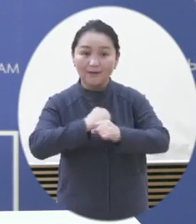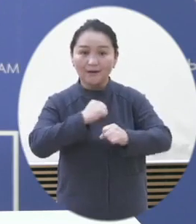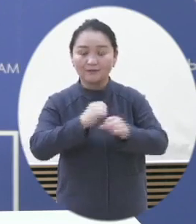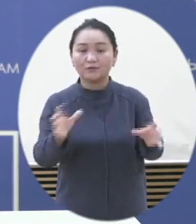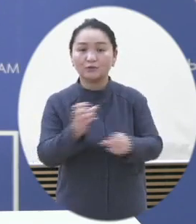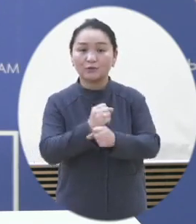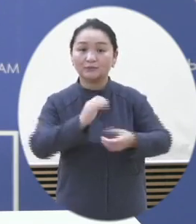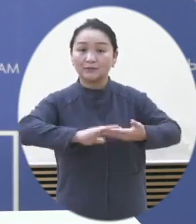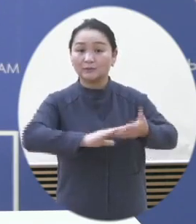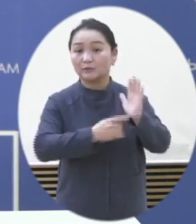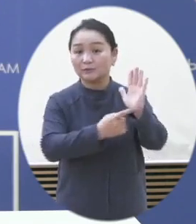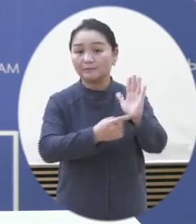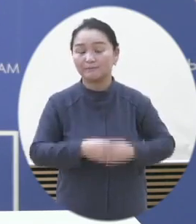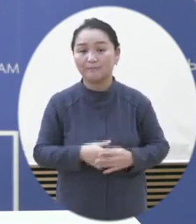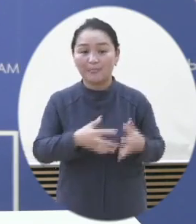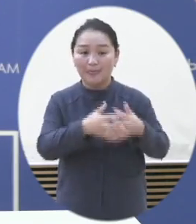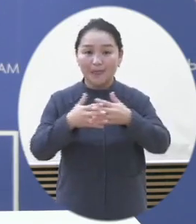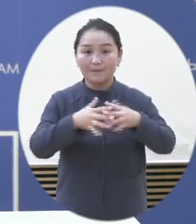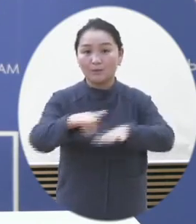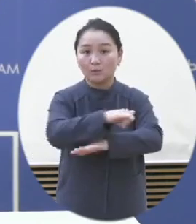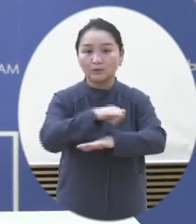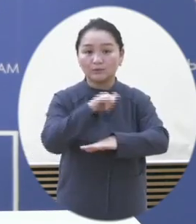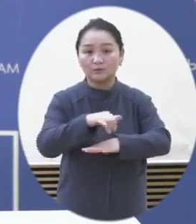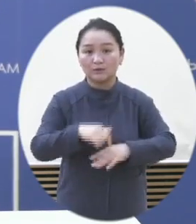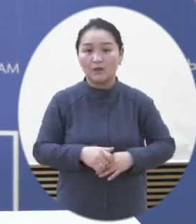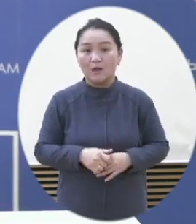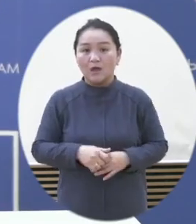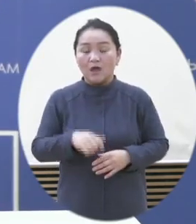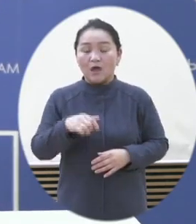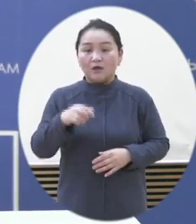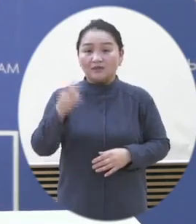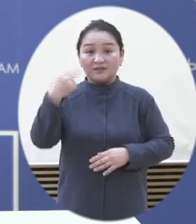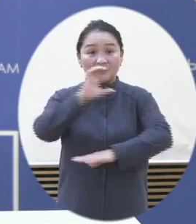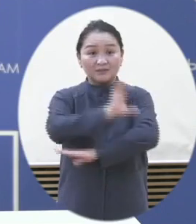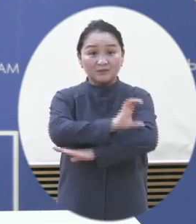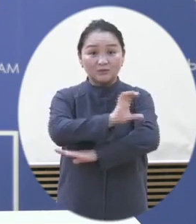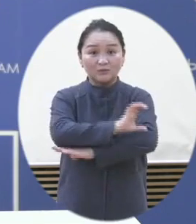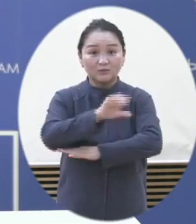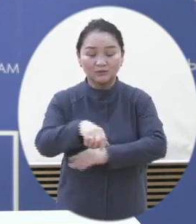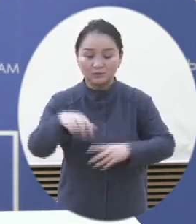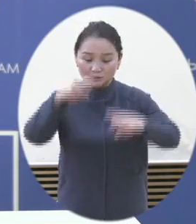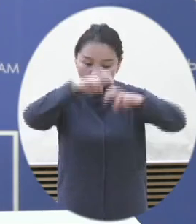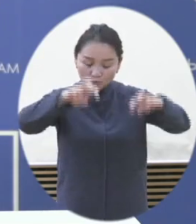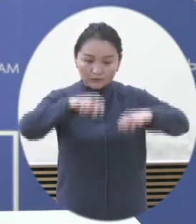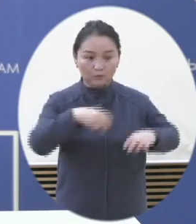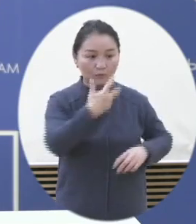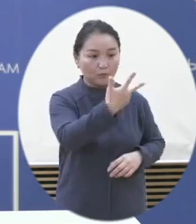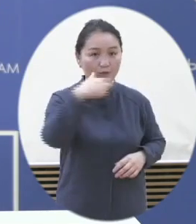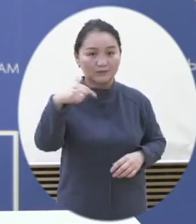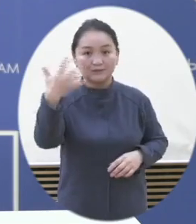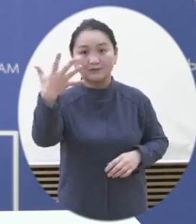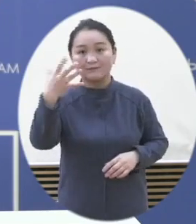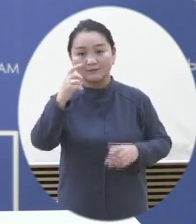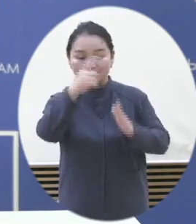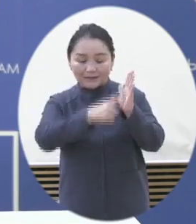таймыг бол танилцуулъя. За Америкийн нэгдсэн улсын Миссуригийн их сургуулийн судлаачид бол хөл хорионы үед 3-5 сарын хооронд